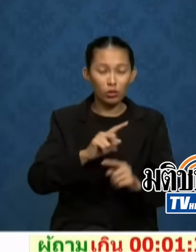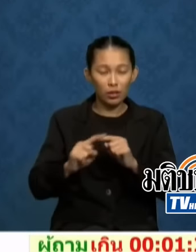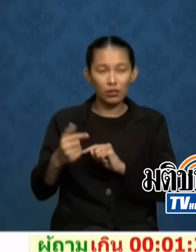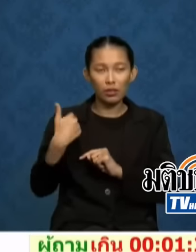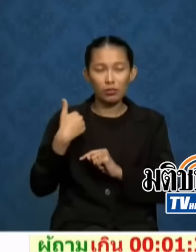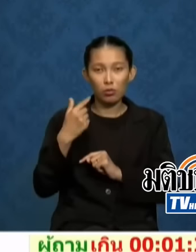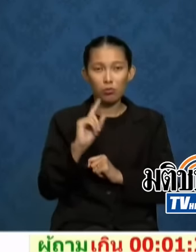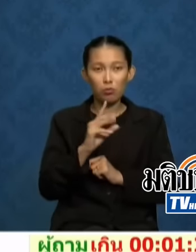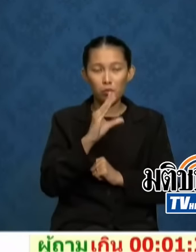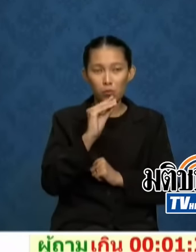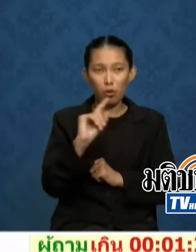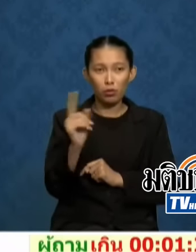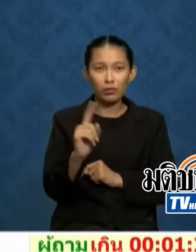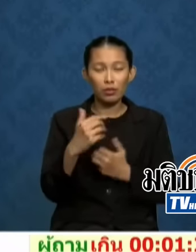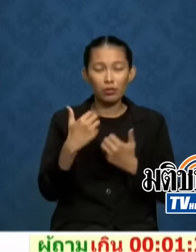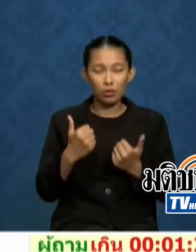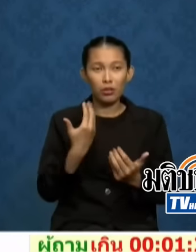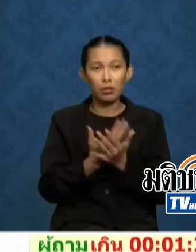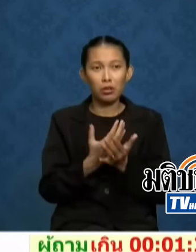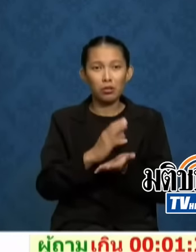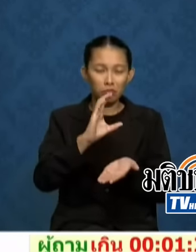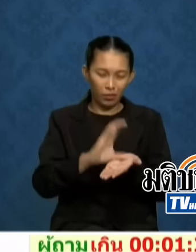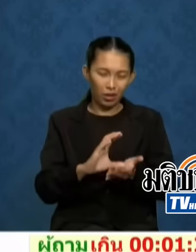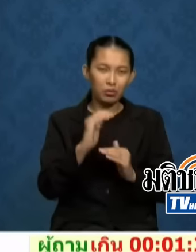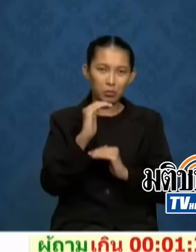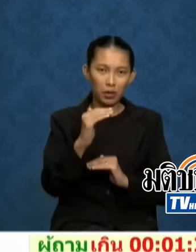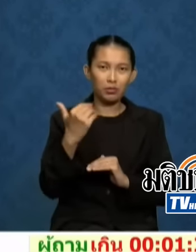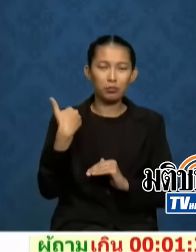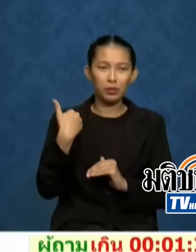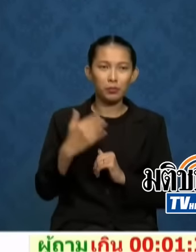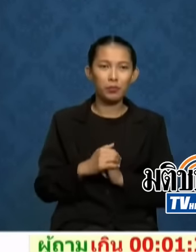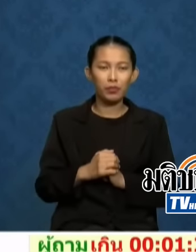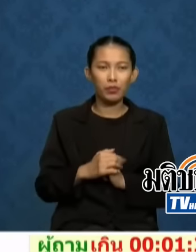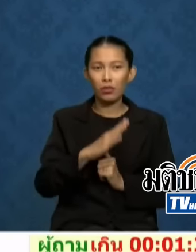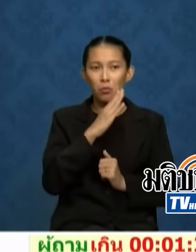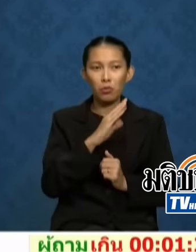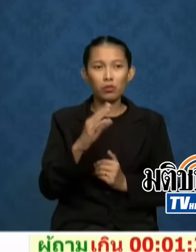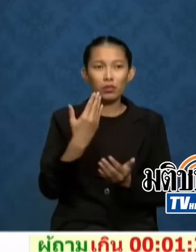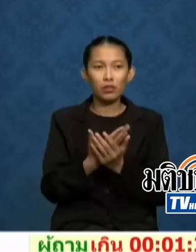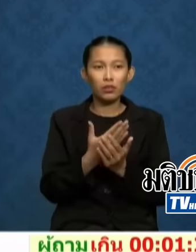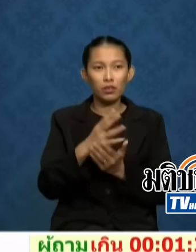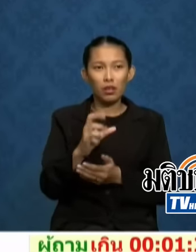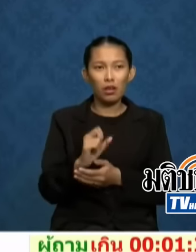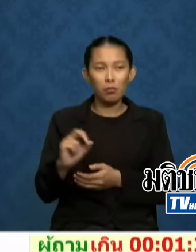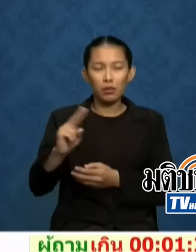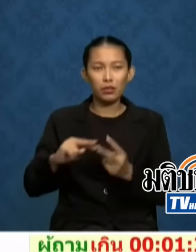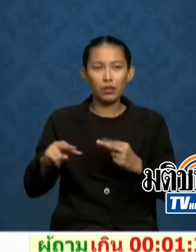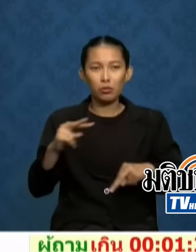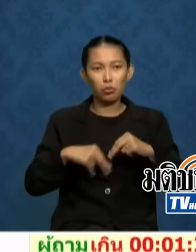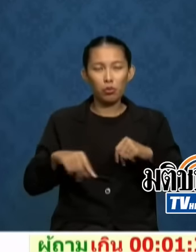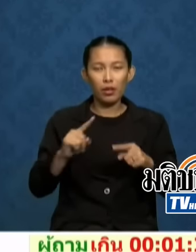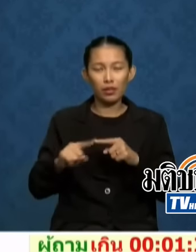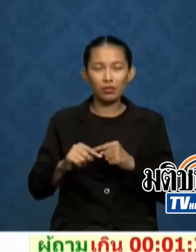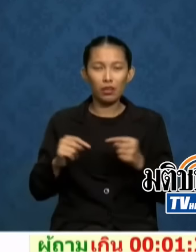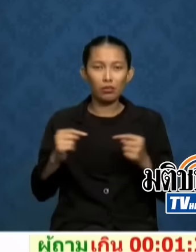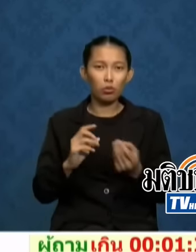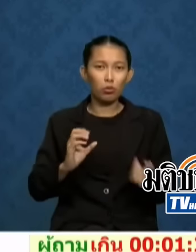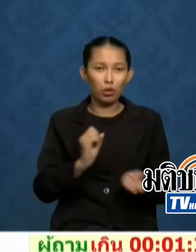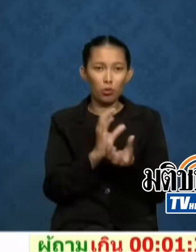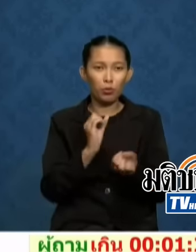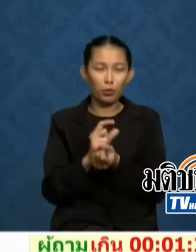ยอมรับความจริงนะครับว่างบประมาณที่มีอยู่ในอปทเนี่ยมันมีจำกัดนะครับการที่จะนำไปใช้ในการดูแลในกรณีเหตุภัยพิบัติทั้งห